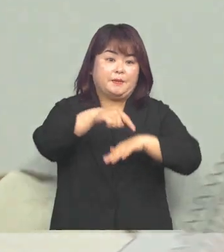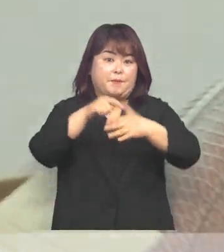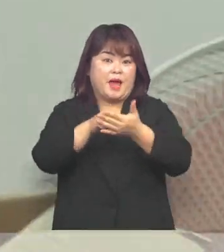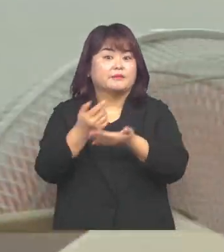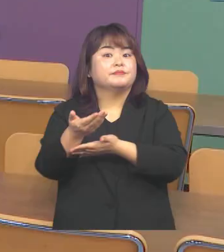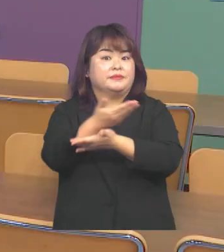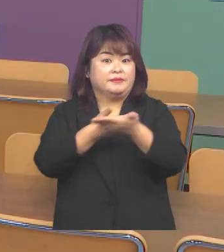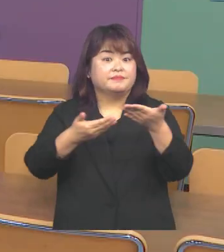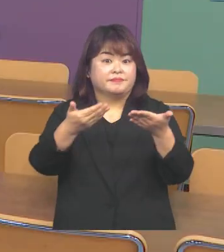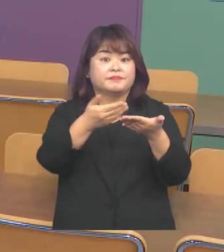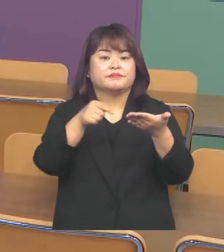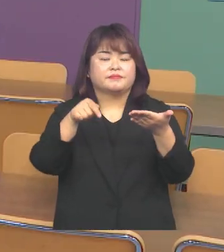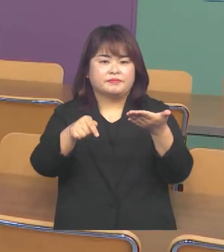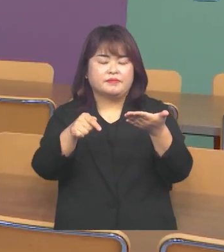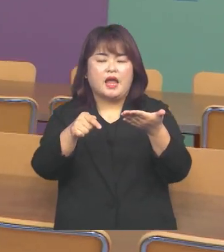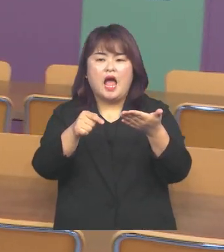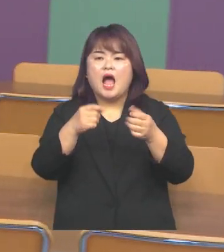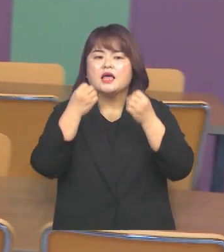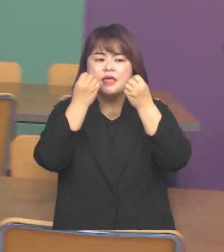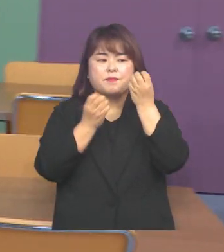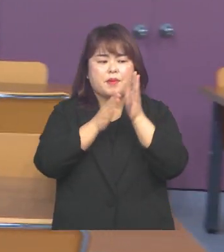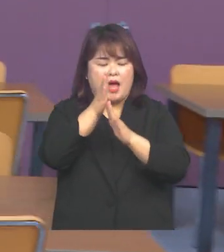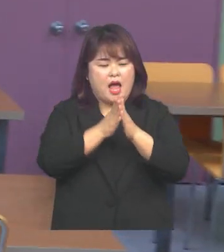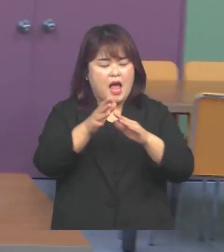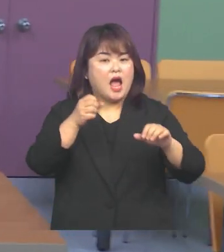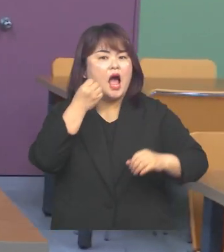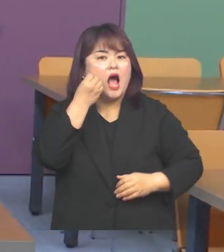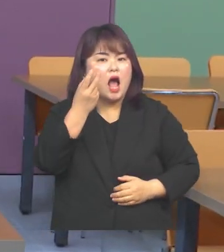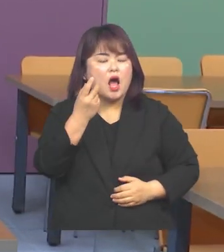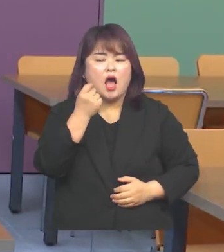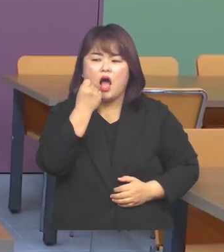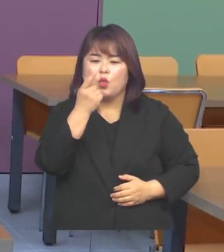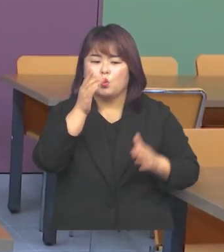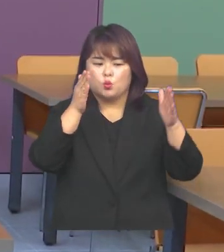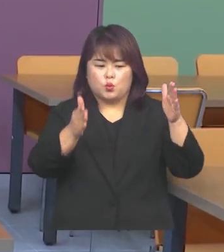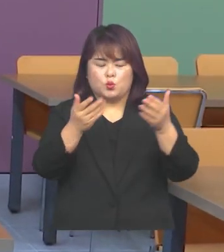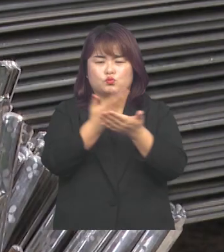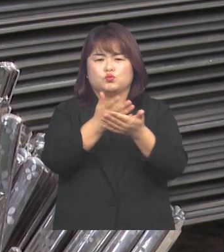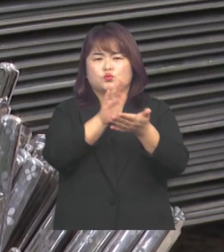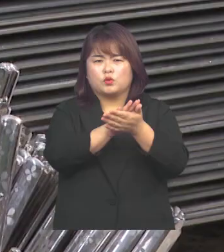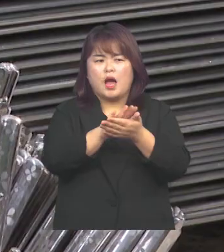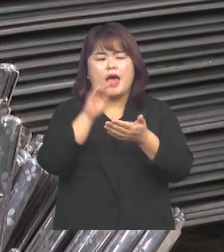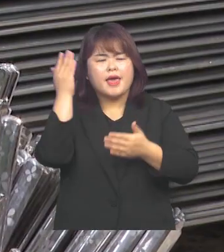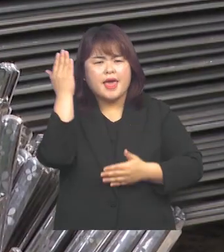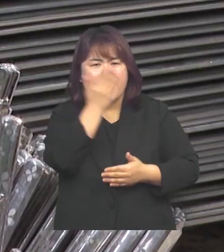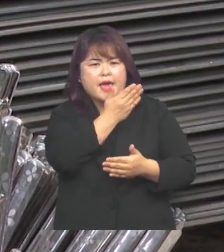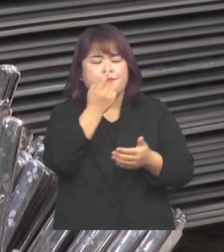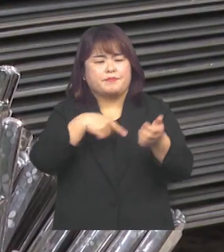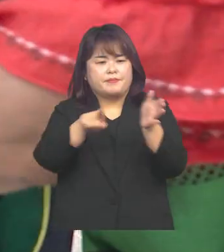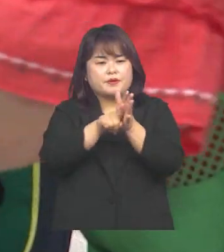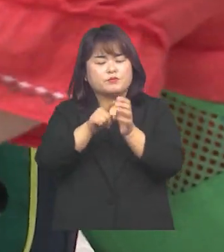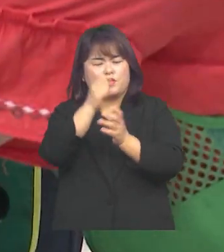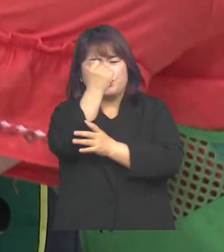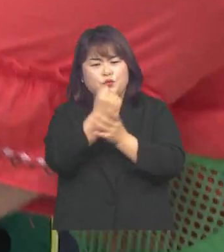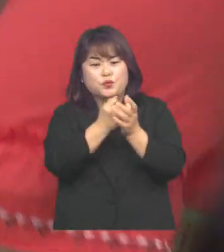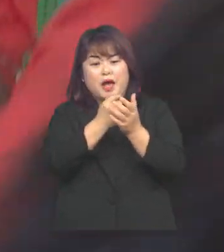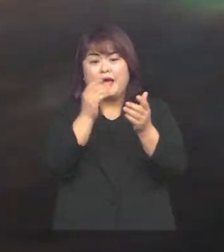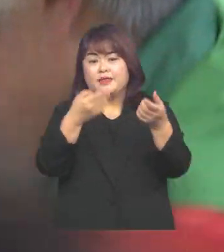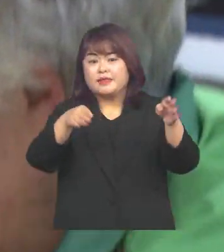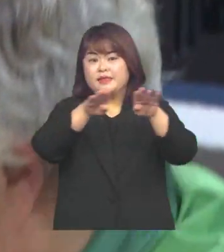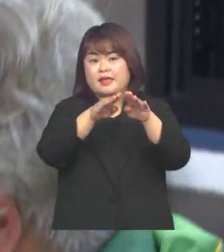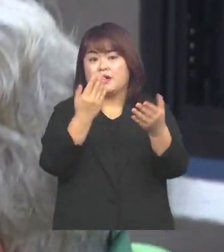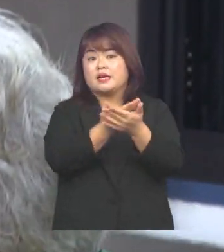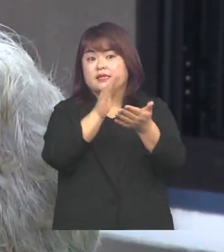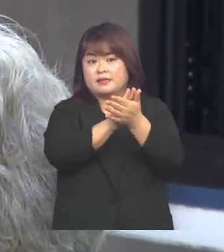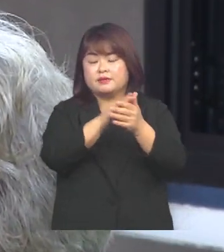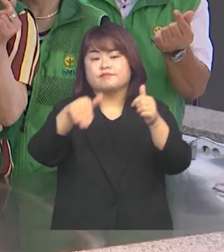전했습니다. 새마을회는 지난 7월 한 달간 쾌적한 공간에서 어르신들이 식사할 수 있도록 노후화된 급식시설의 개선